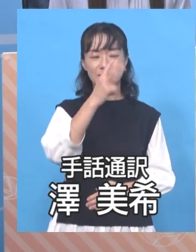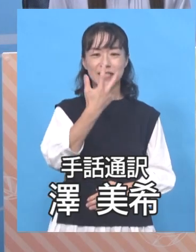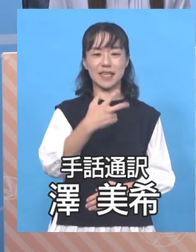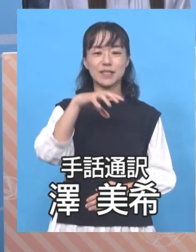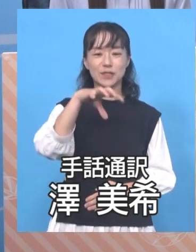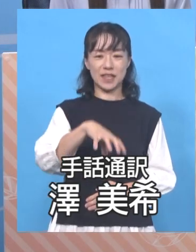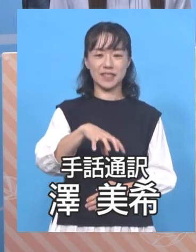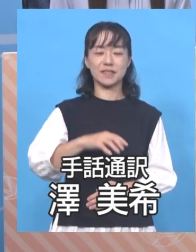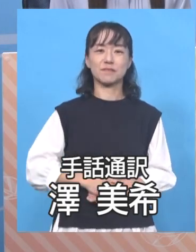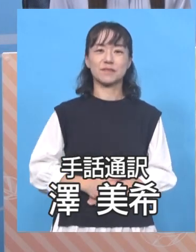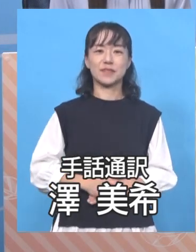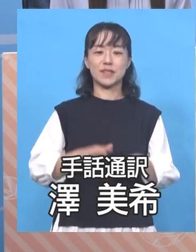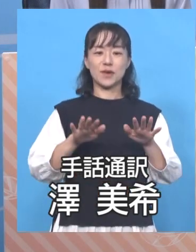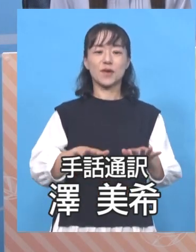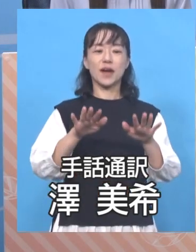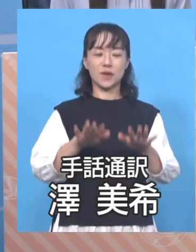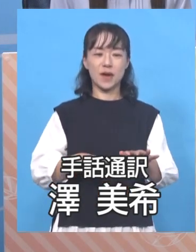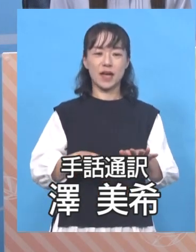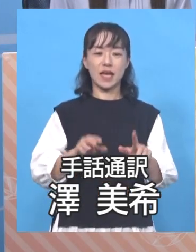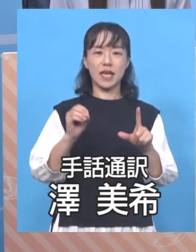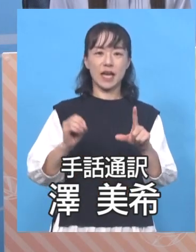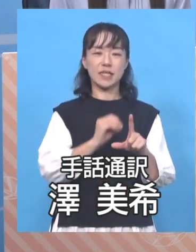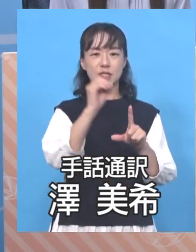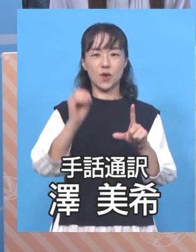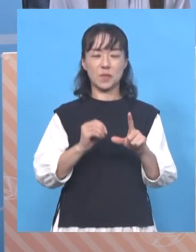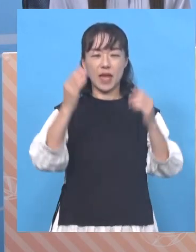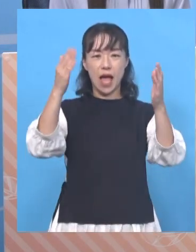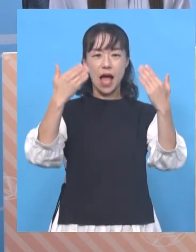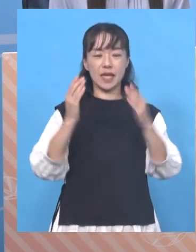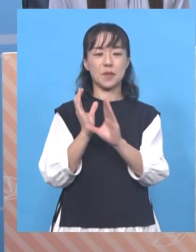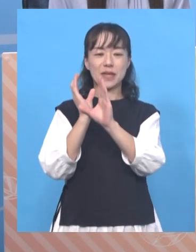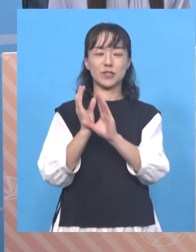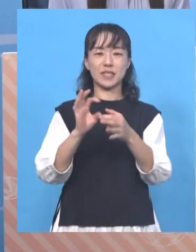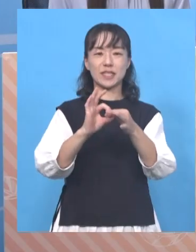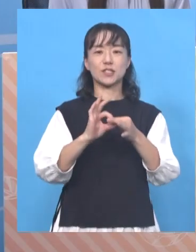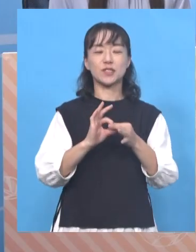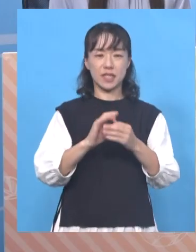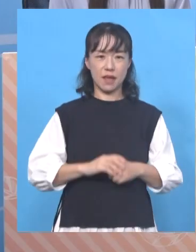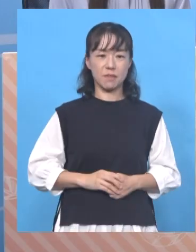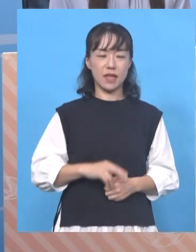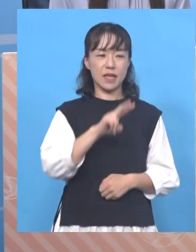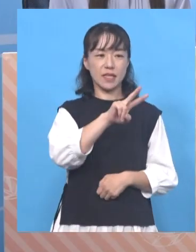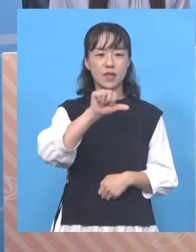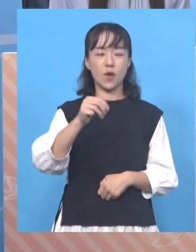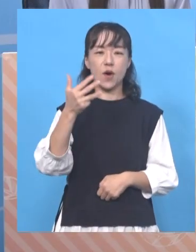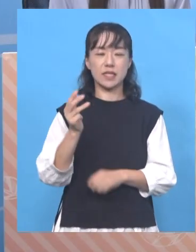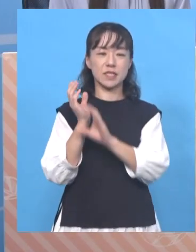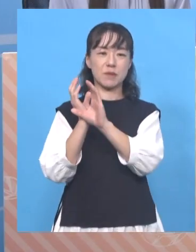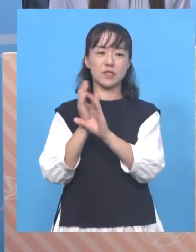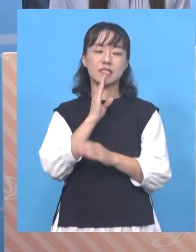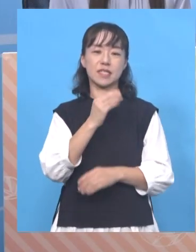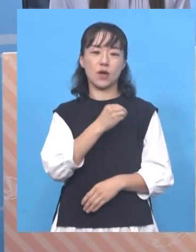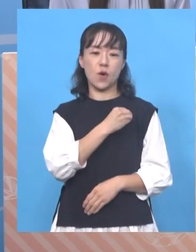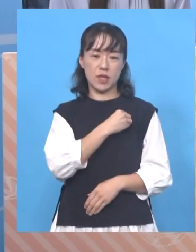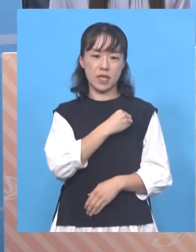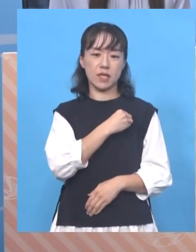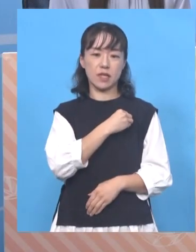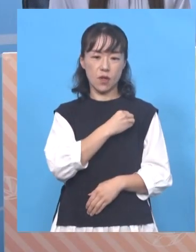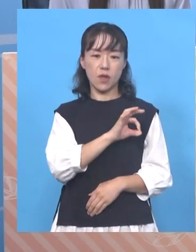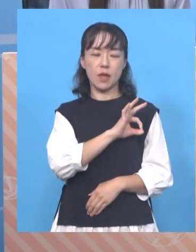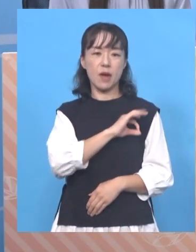こんにちは、市役所です。今回は東近江秋祭りについて、にごはち祭り実行委員の松吉